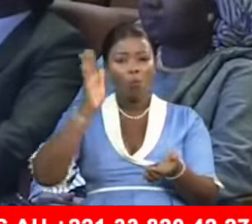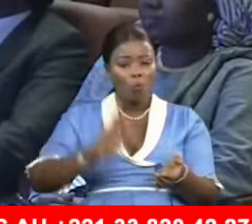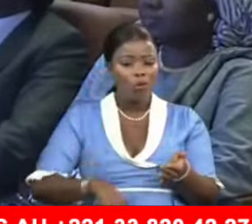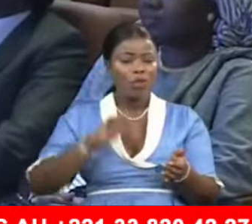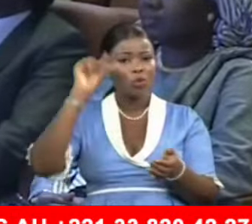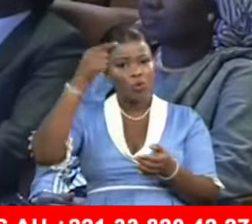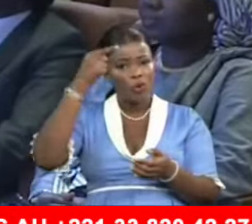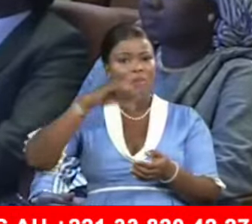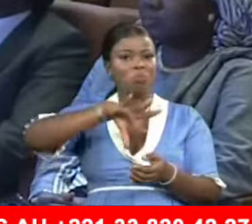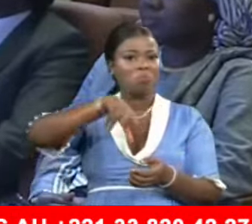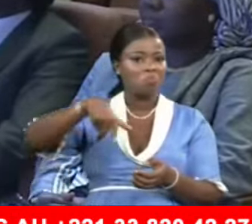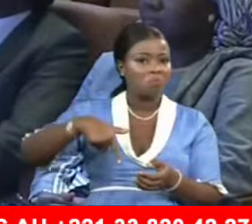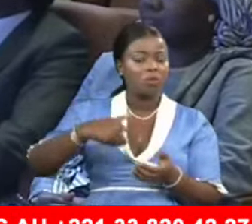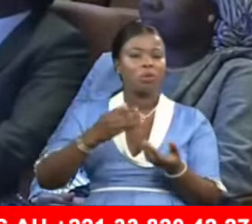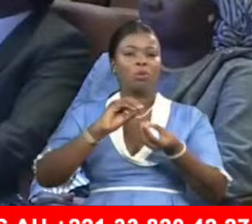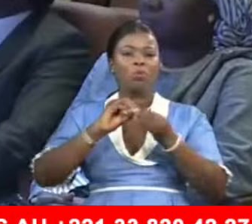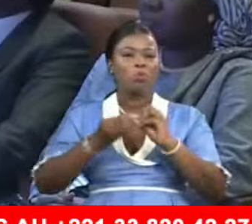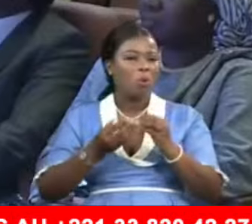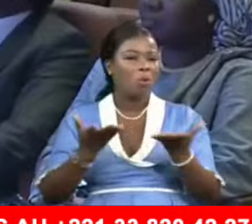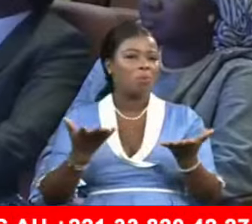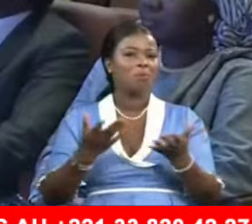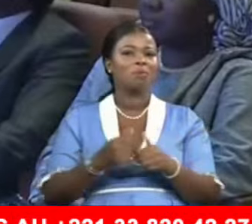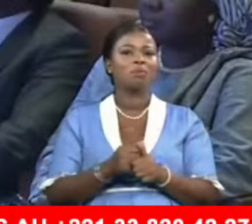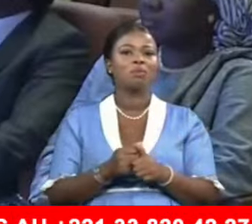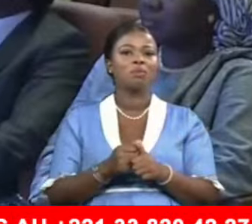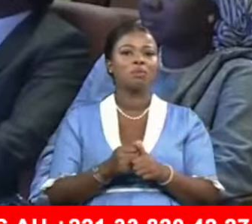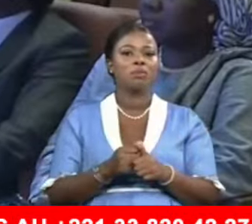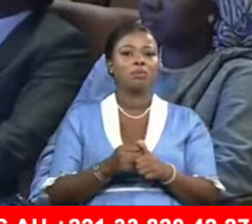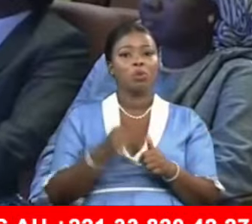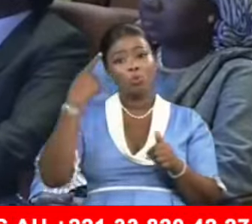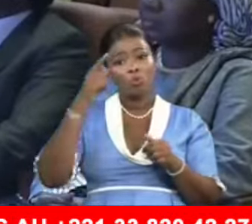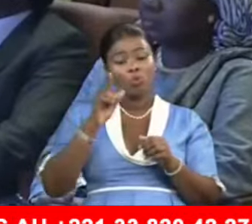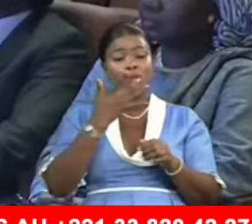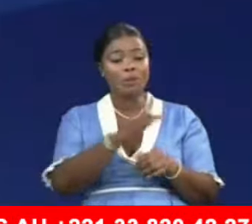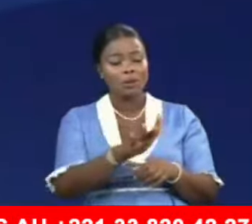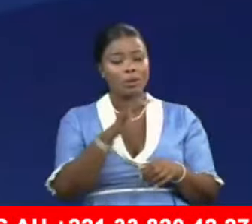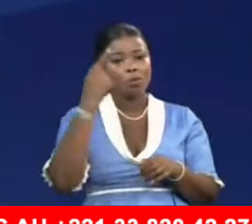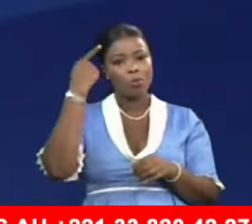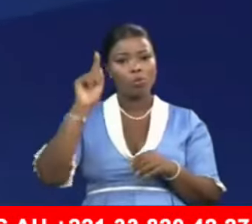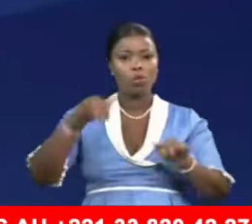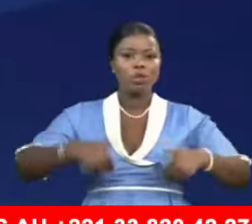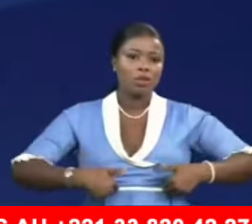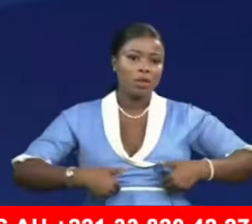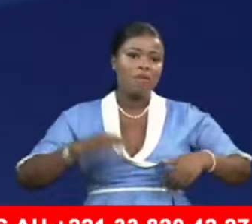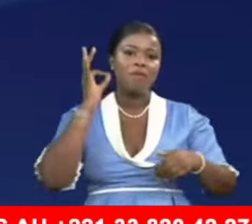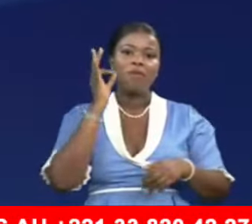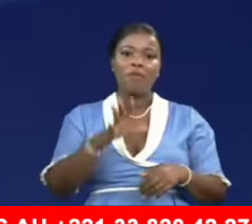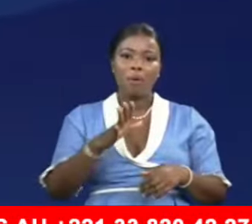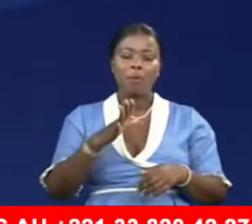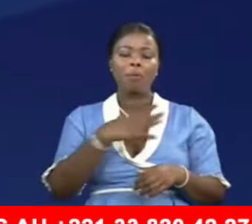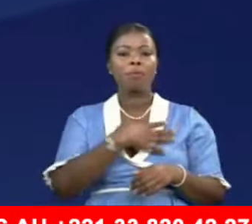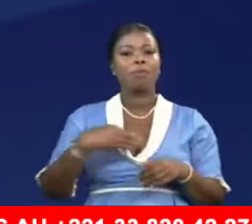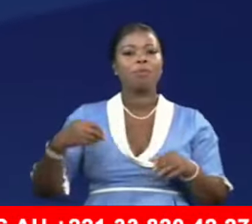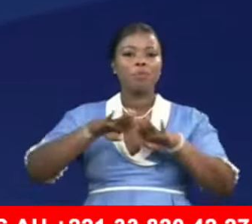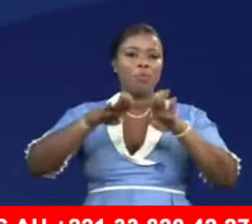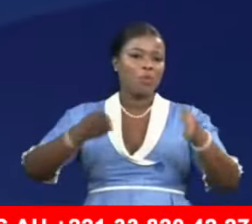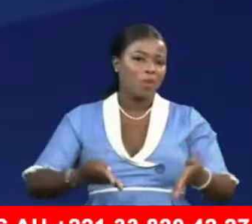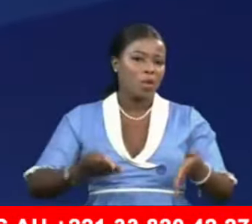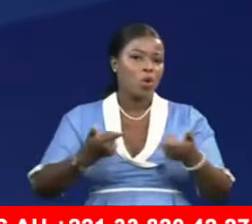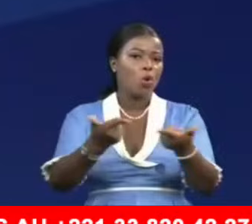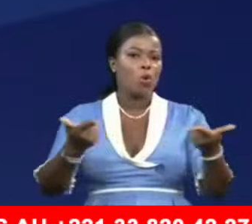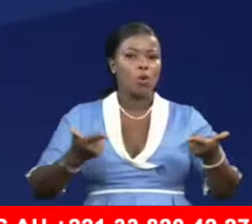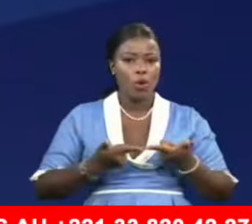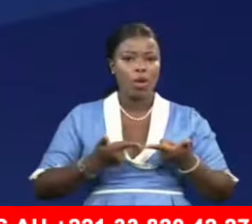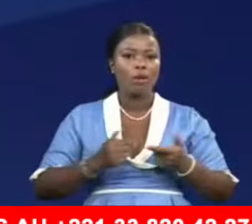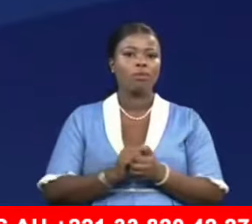gouvernance où les opportunités pour la jeunesse les femmes et les entreprises locales ont souvent été